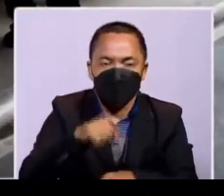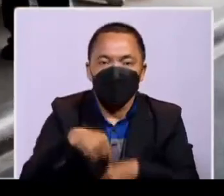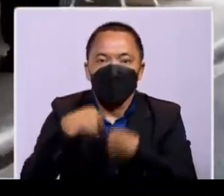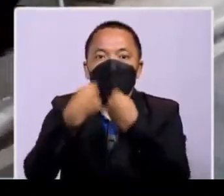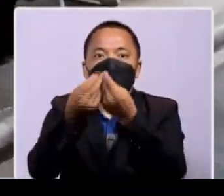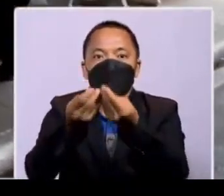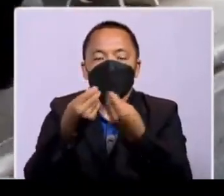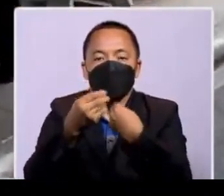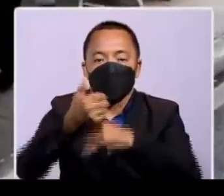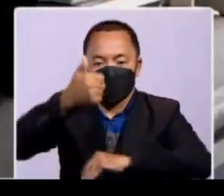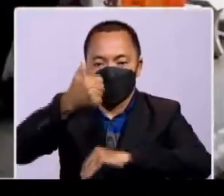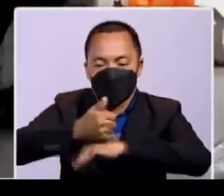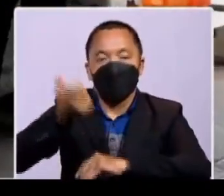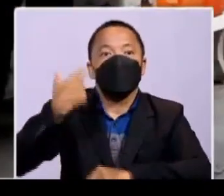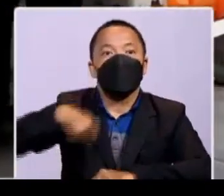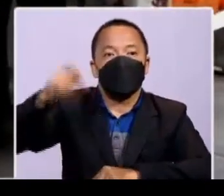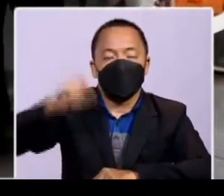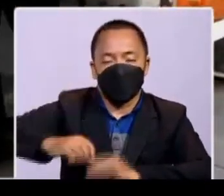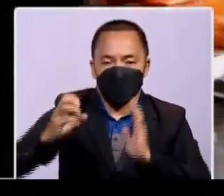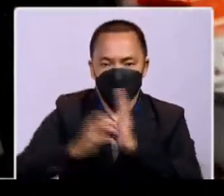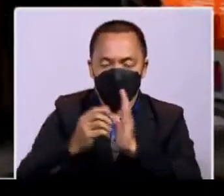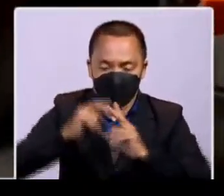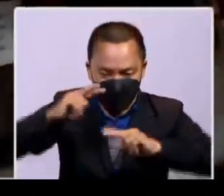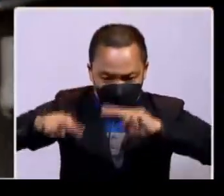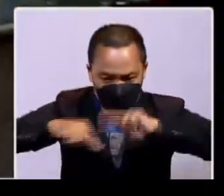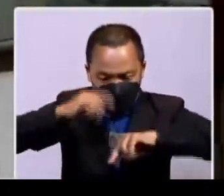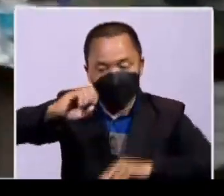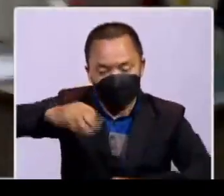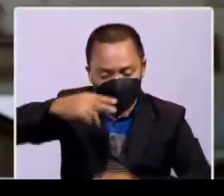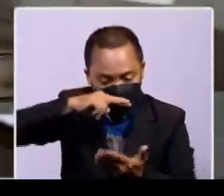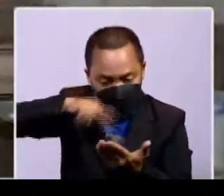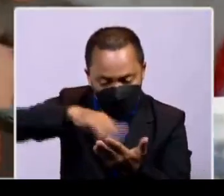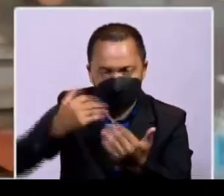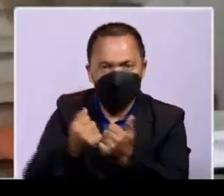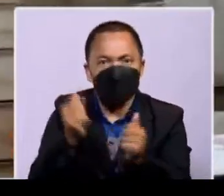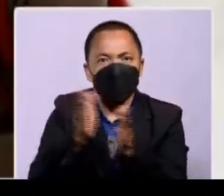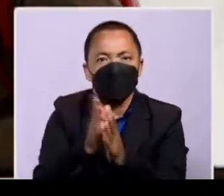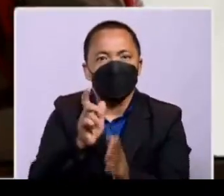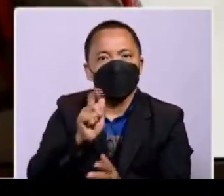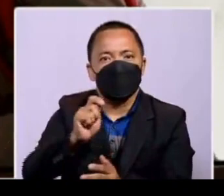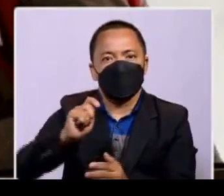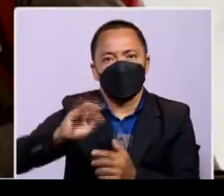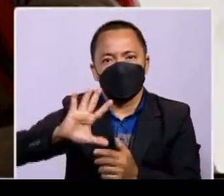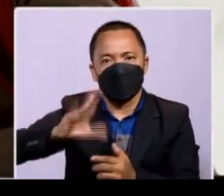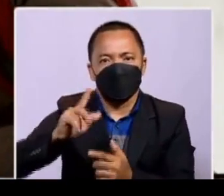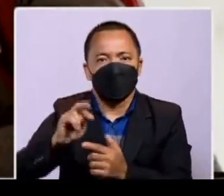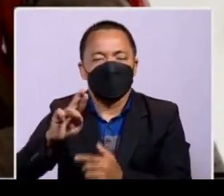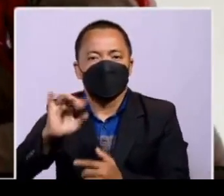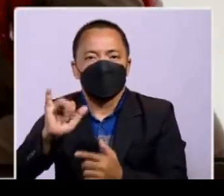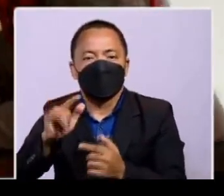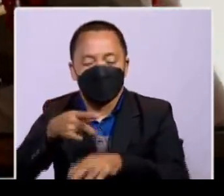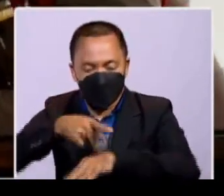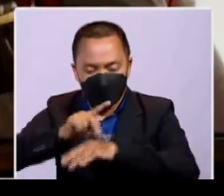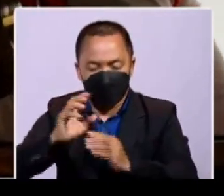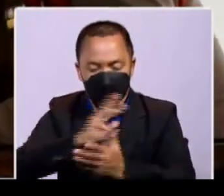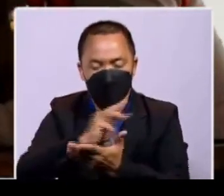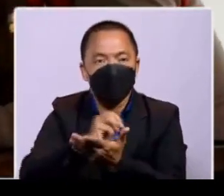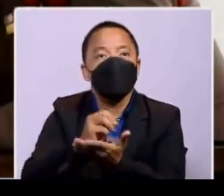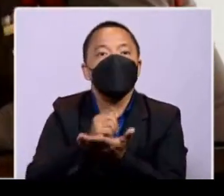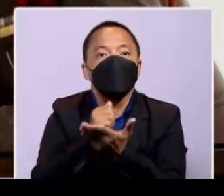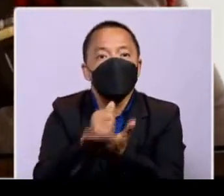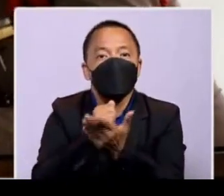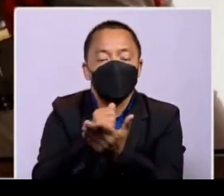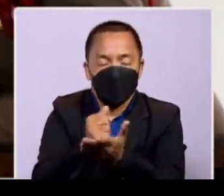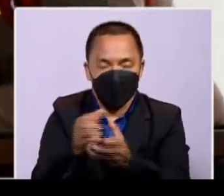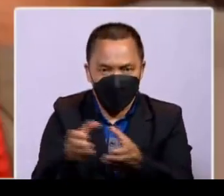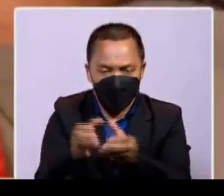ให้กับอธิบดีอัยการภาคหนึ่งในการตรวจสอบด้วยโดยวันนี้มีทั้งคุณอัจฉริยะเรืองรัตนพงศ์ประธานมูลนิธิช่วยเหลือเหยื่ออาชญ